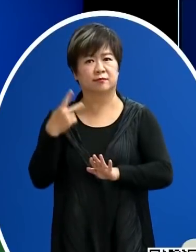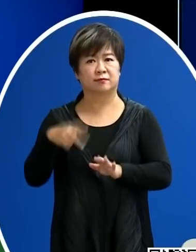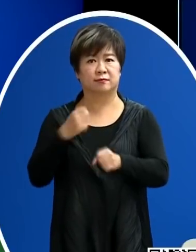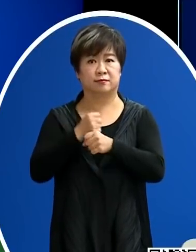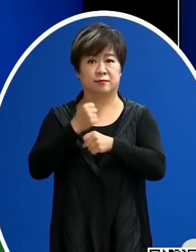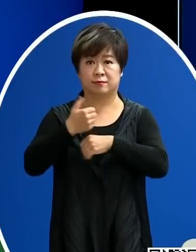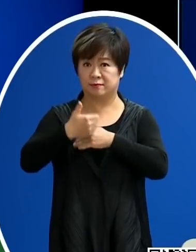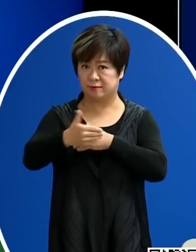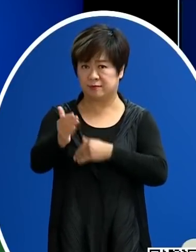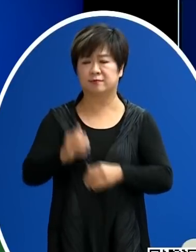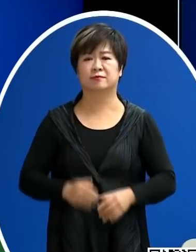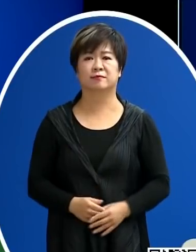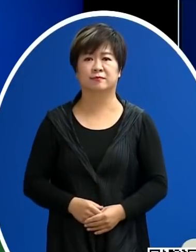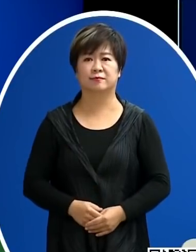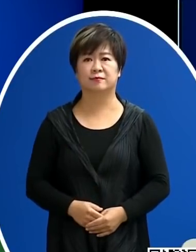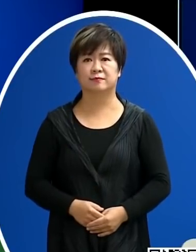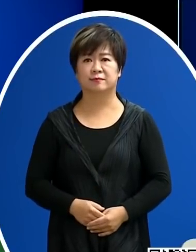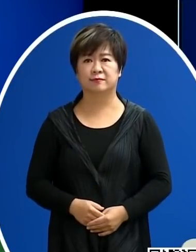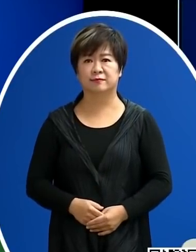状况。